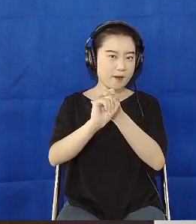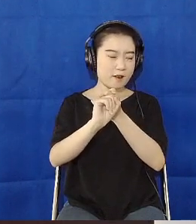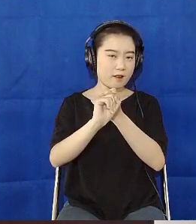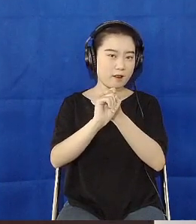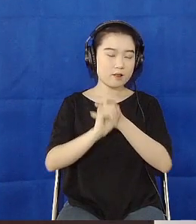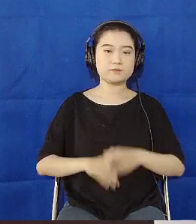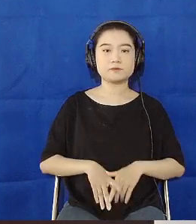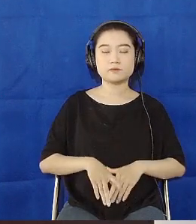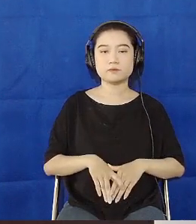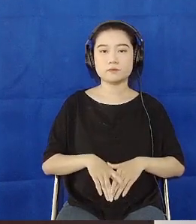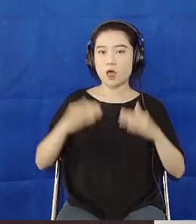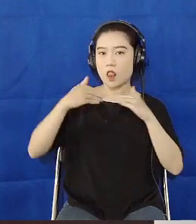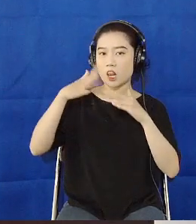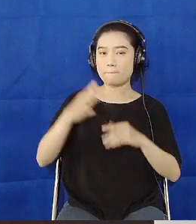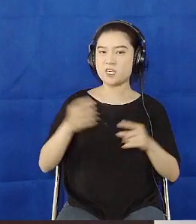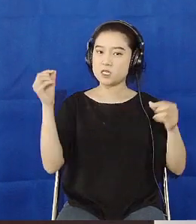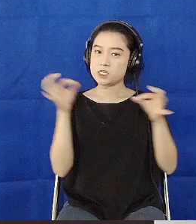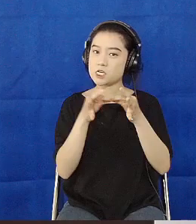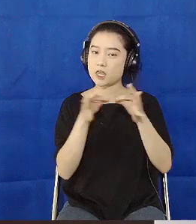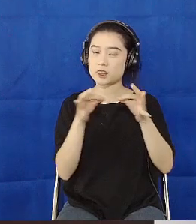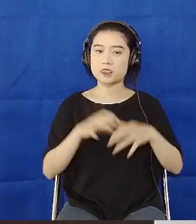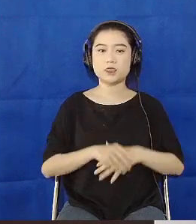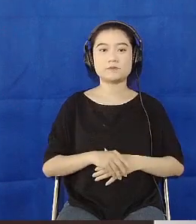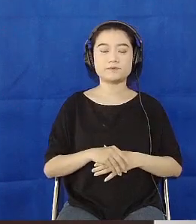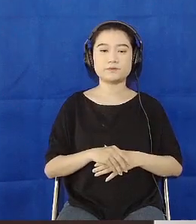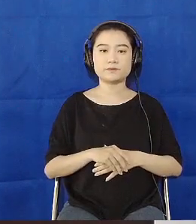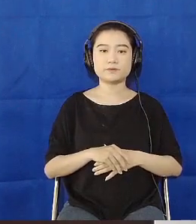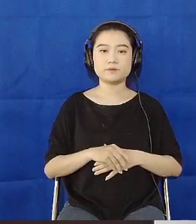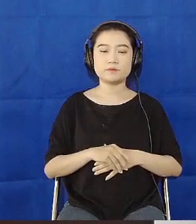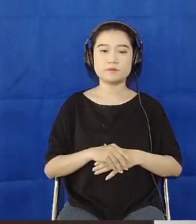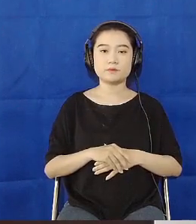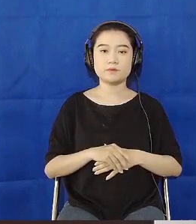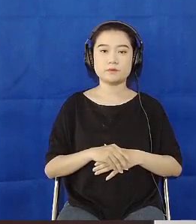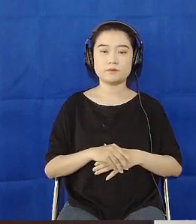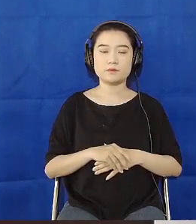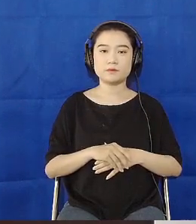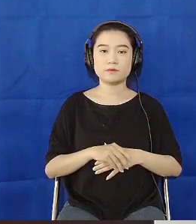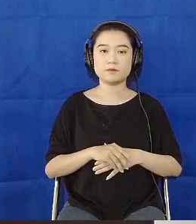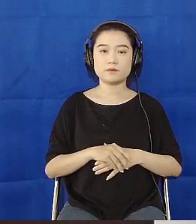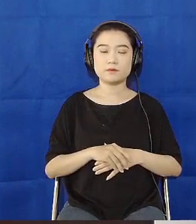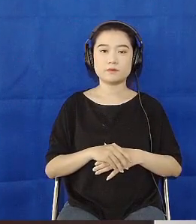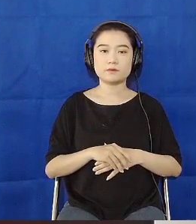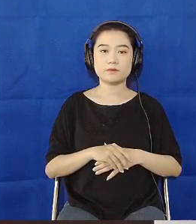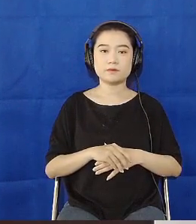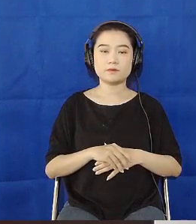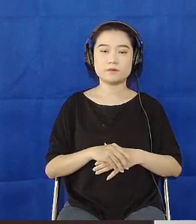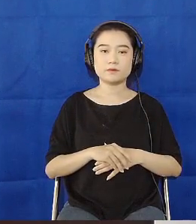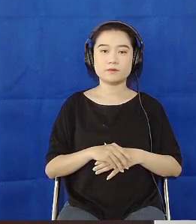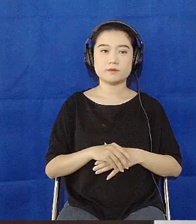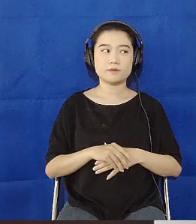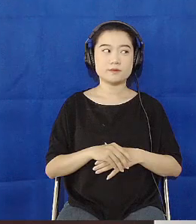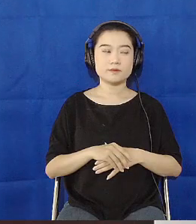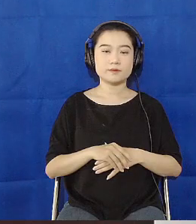dalam bahasa Inggris. Kemudian dalam bahasa Latin saya temukan ternyata amice,